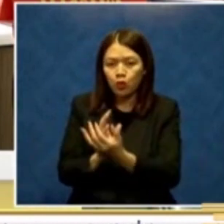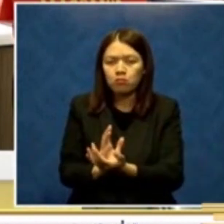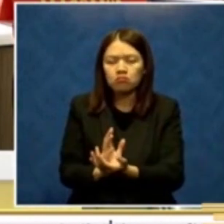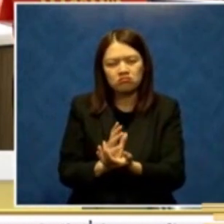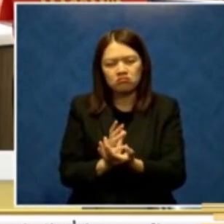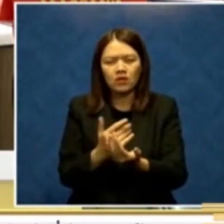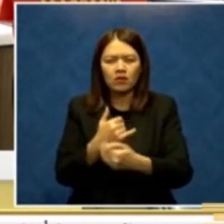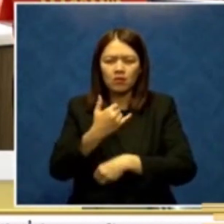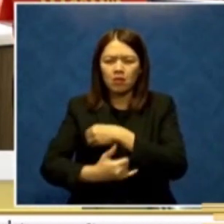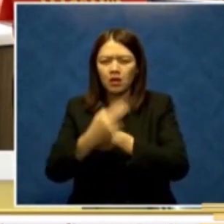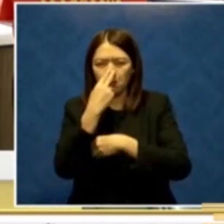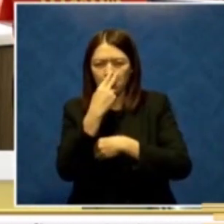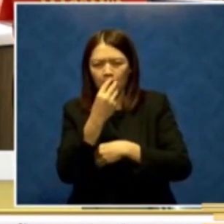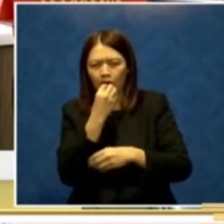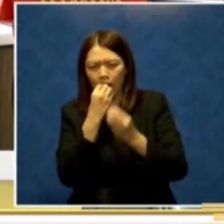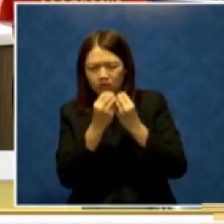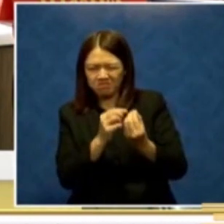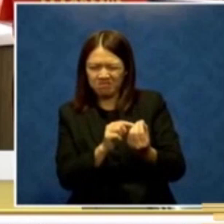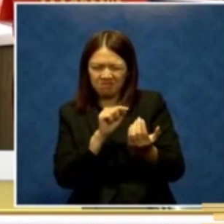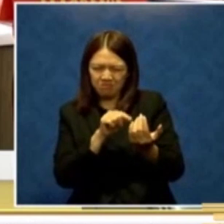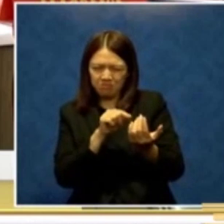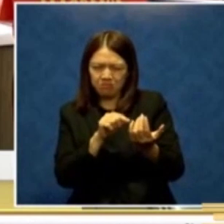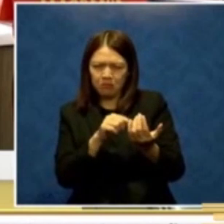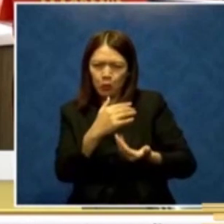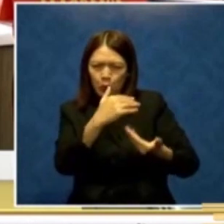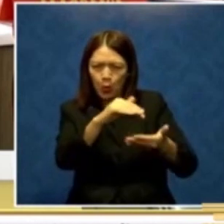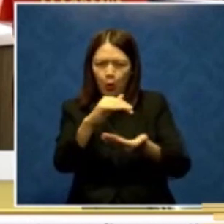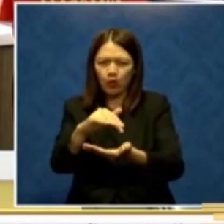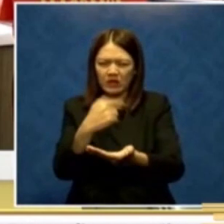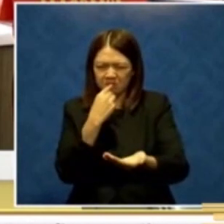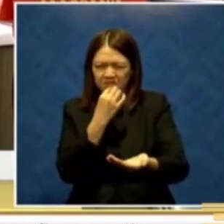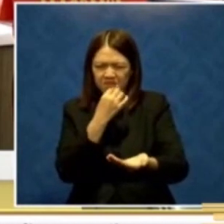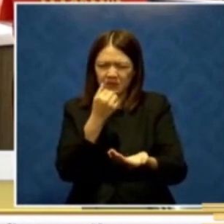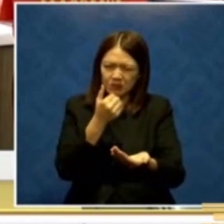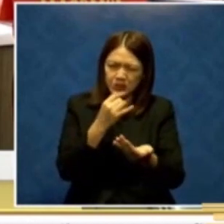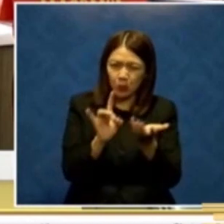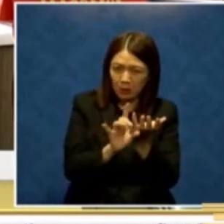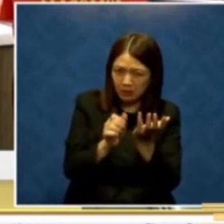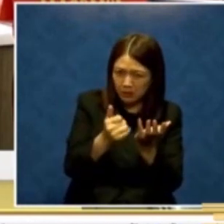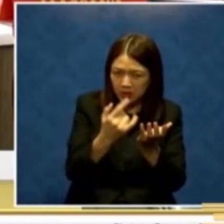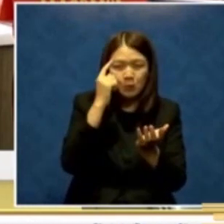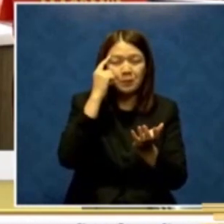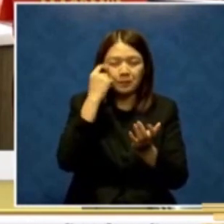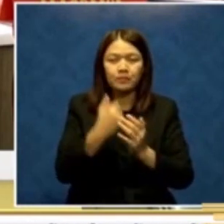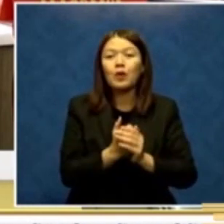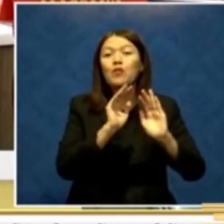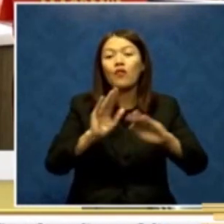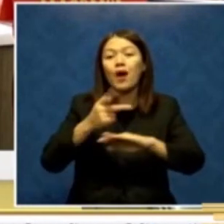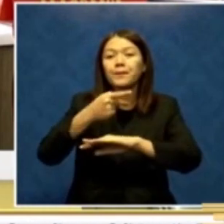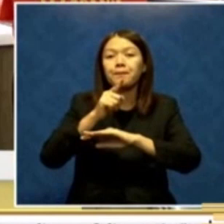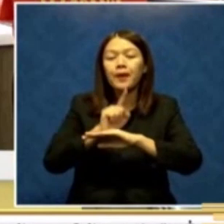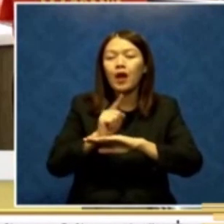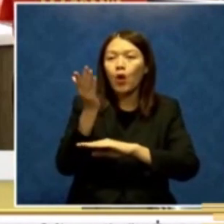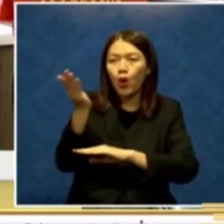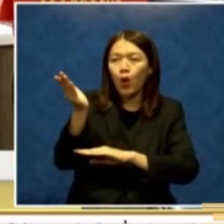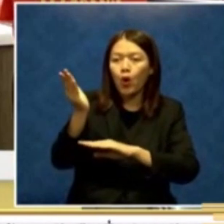บถึงความเชื่อมั่นในคุณภาพอาหารทะเลที่ส่งออกด้วยดังนั้นจึงอยากฝากเรียนท่านประทานล